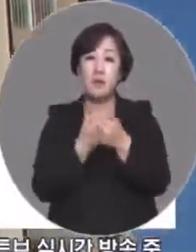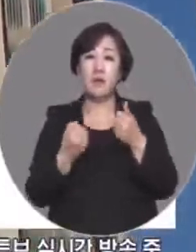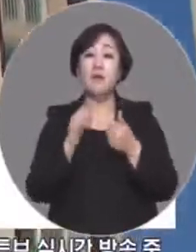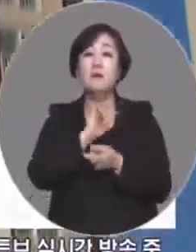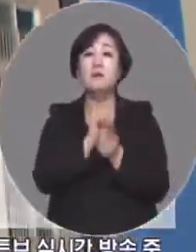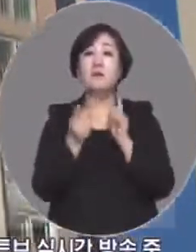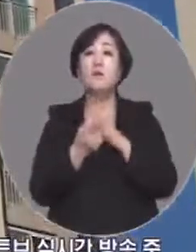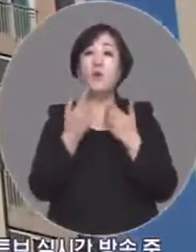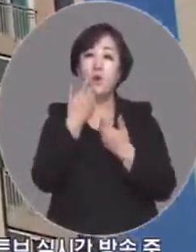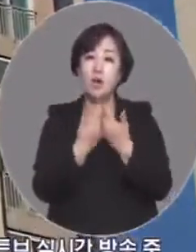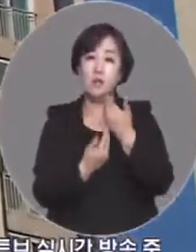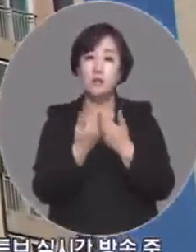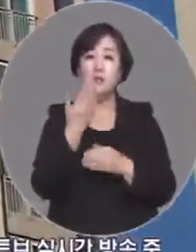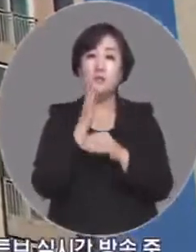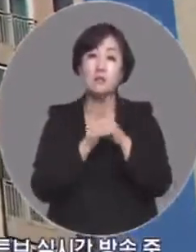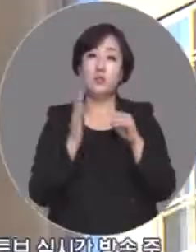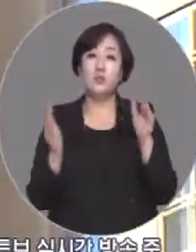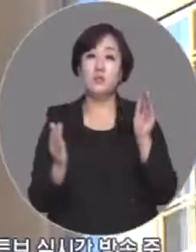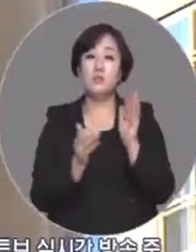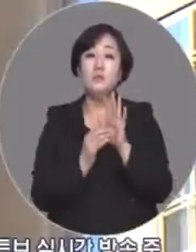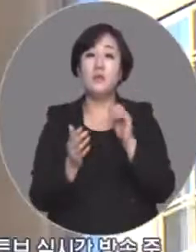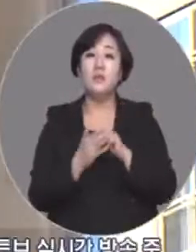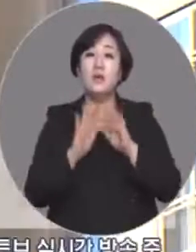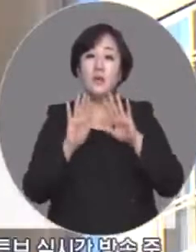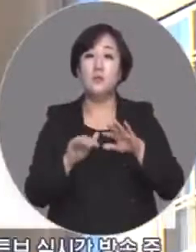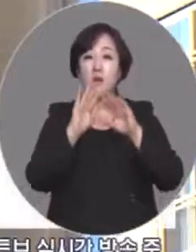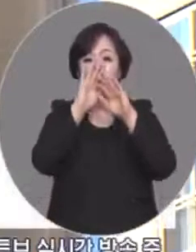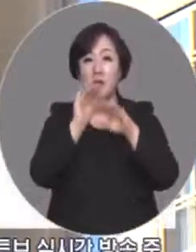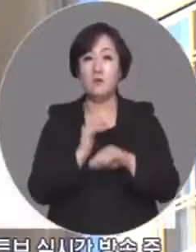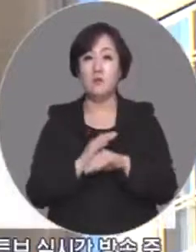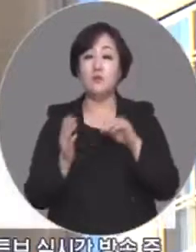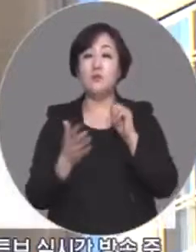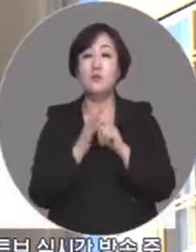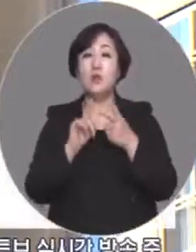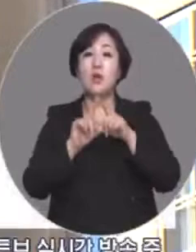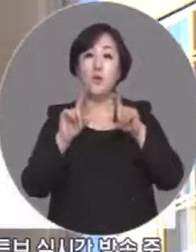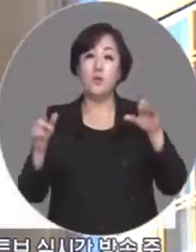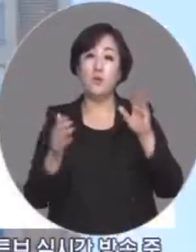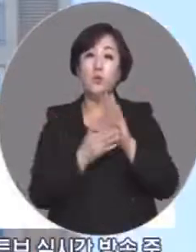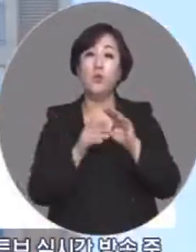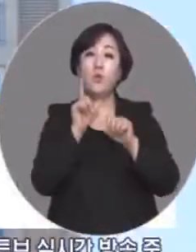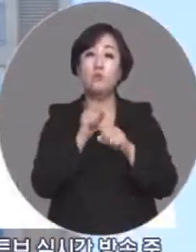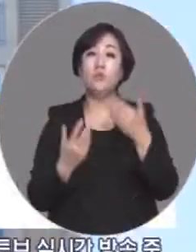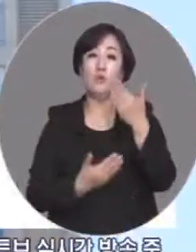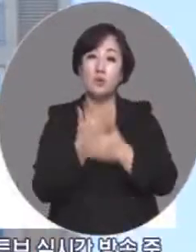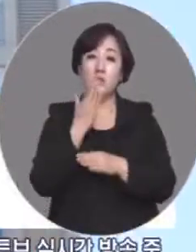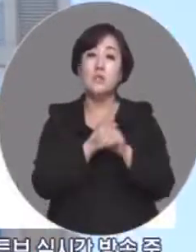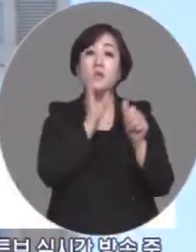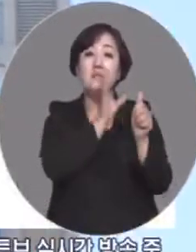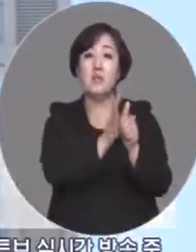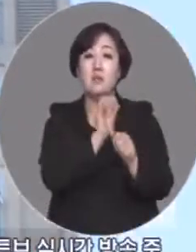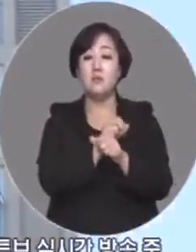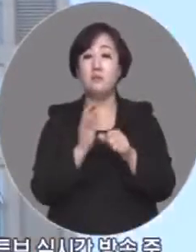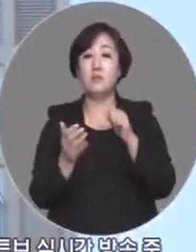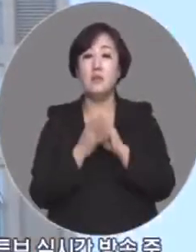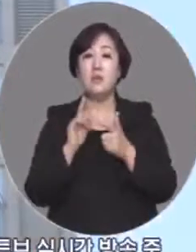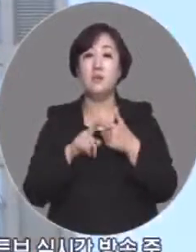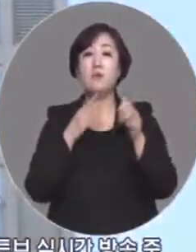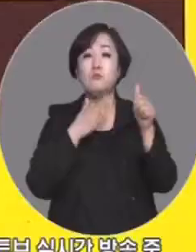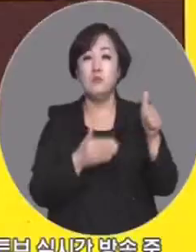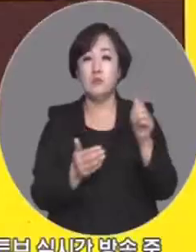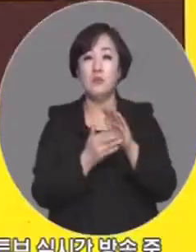둘러싼 갈등도 잇따르고 있습니다. 특히 이 과정에서 부동산 중개업소가 공공연하게 계약 파기를 부추기고